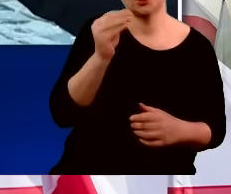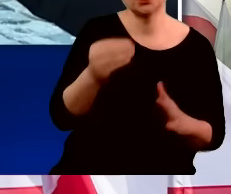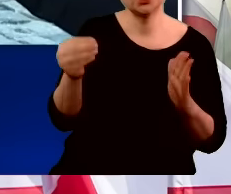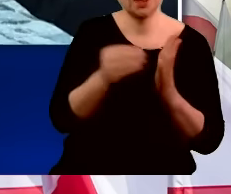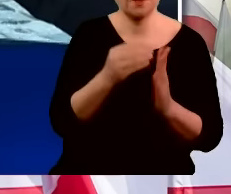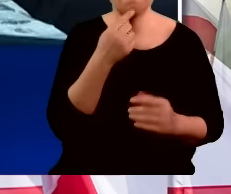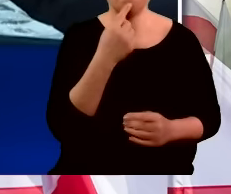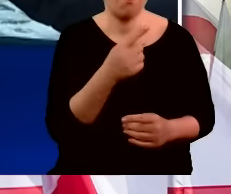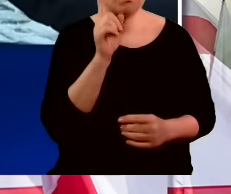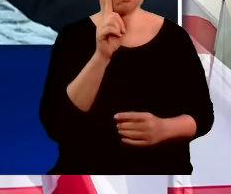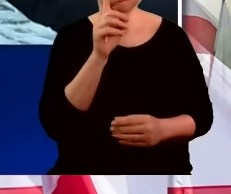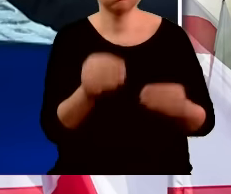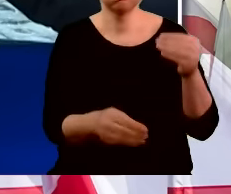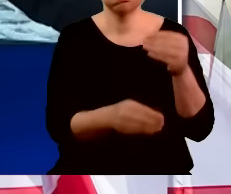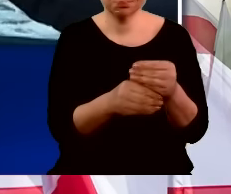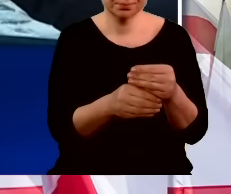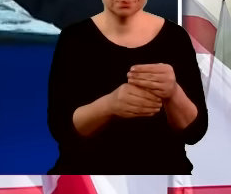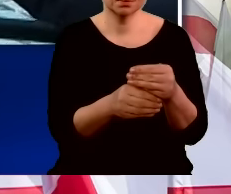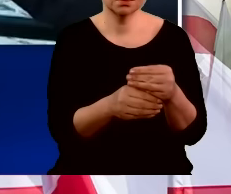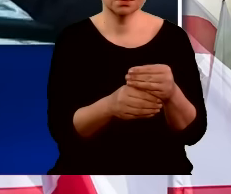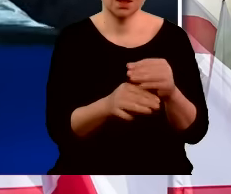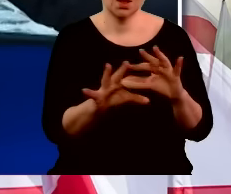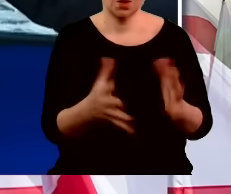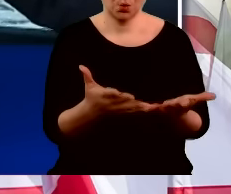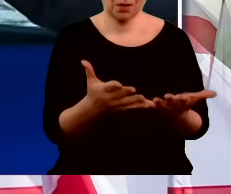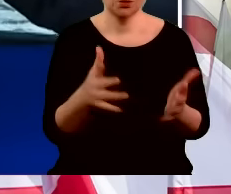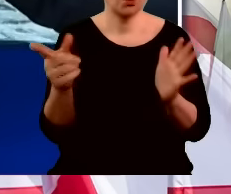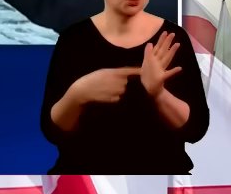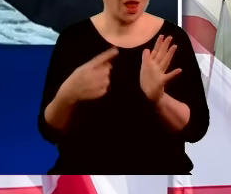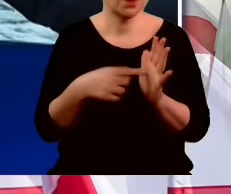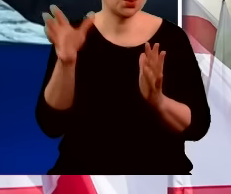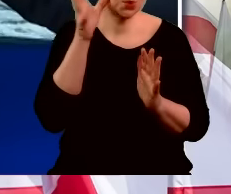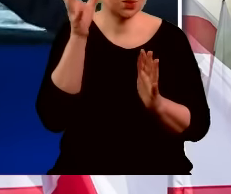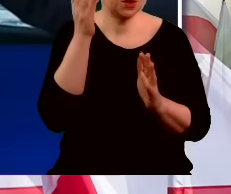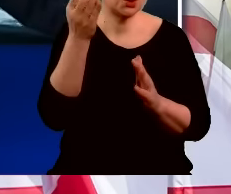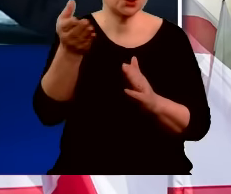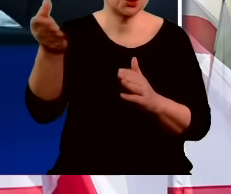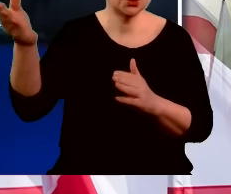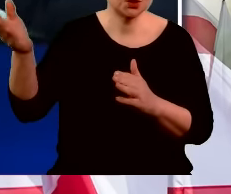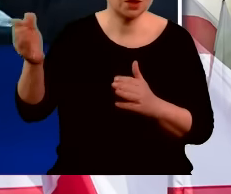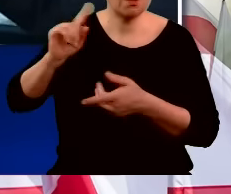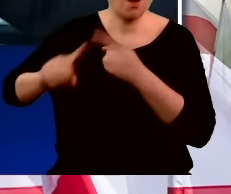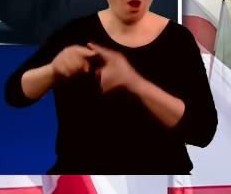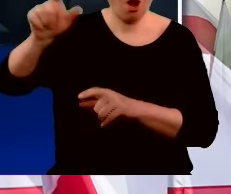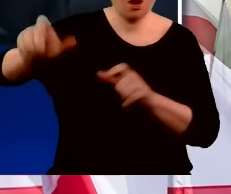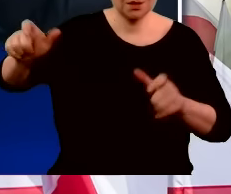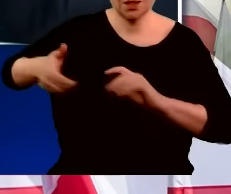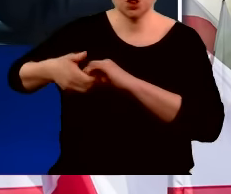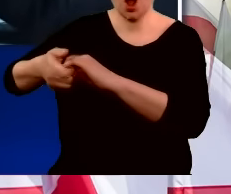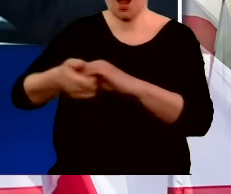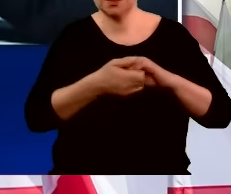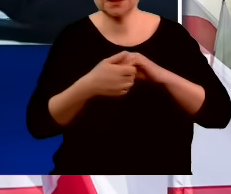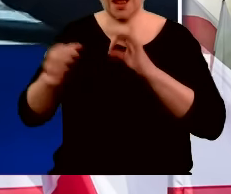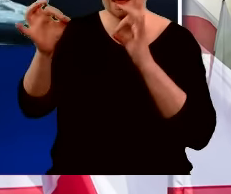do tego, co pan mówi. Czyli to, co słyszymy bardzo często ze strony polityków obecnej koalicji,